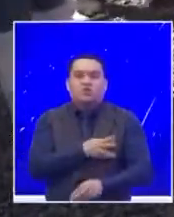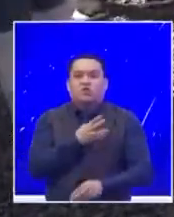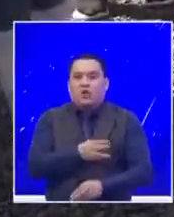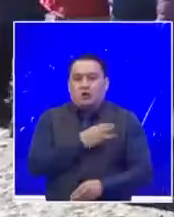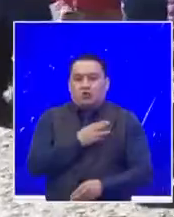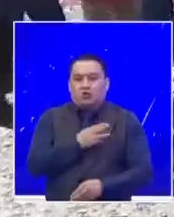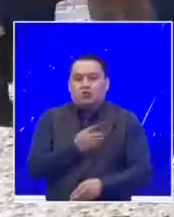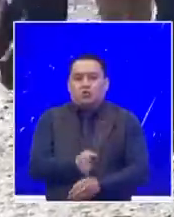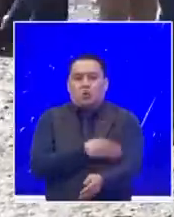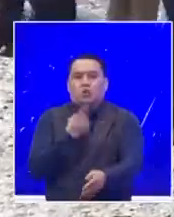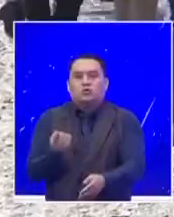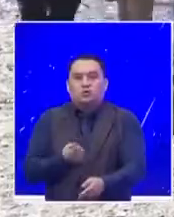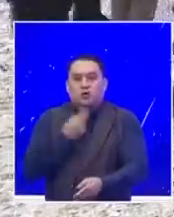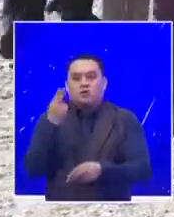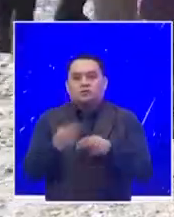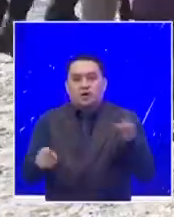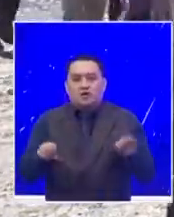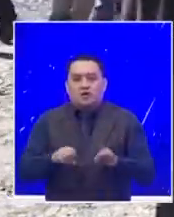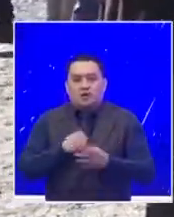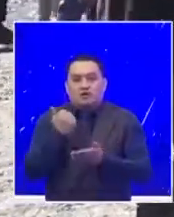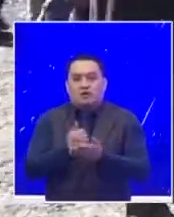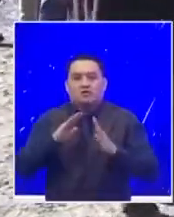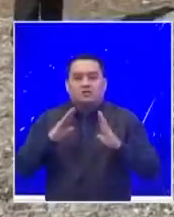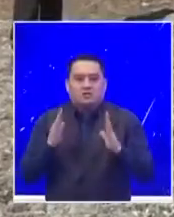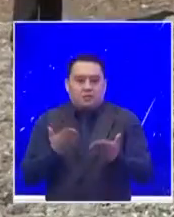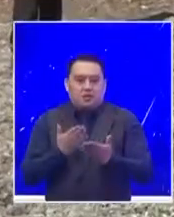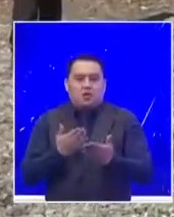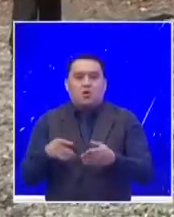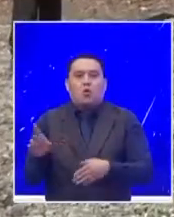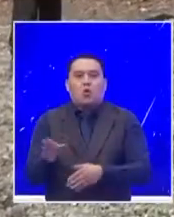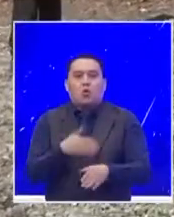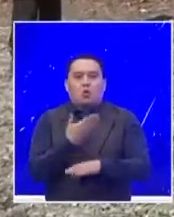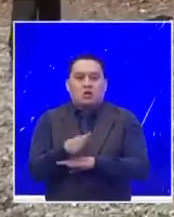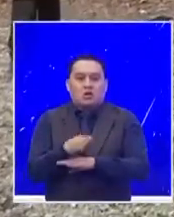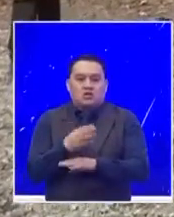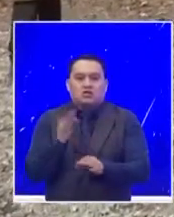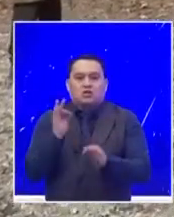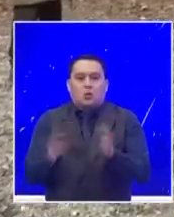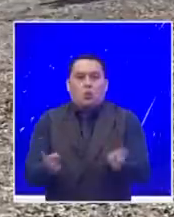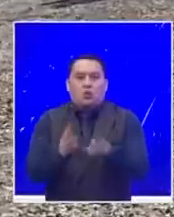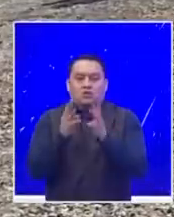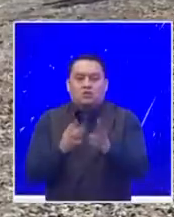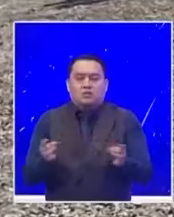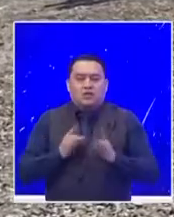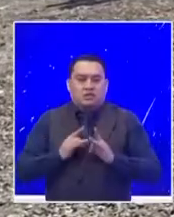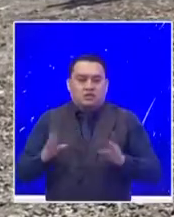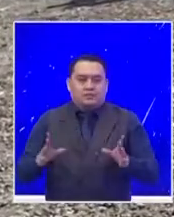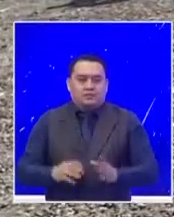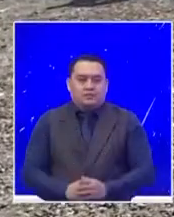желающие. Долгожданная кульминация и главное событие масленичных гуляний – сожжение чучела – украсили праздник.